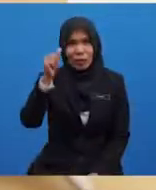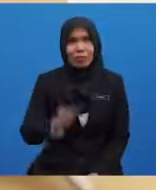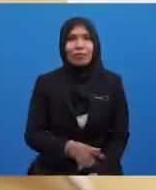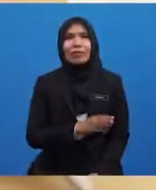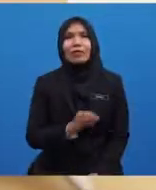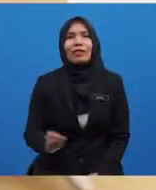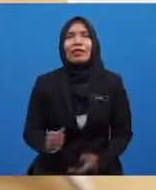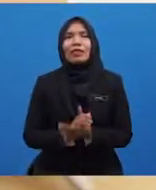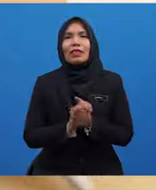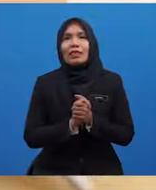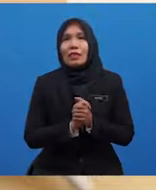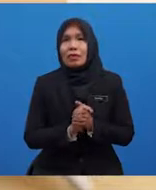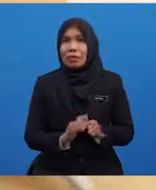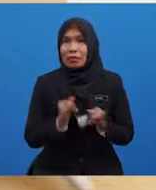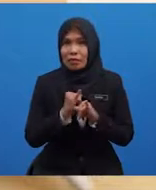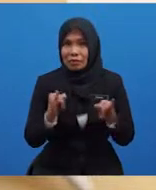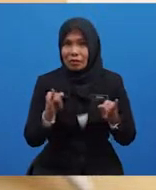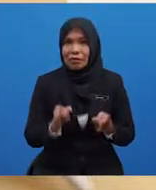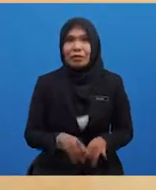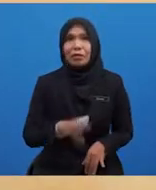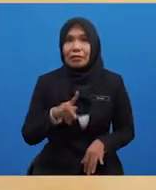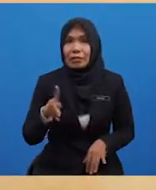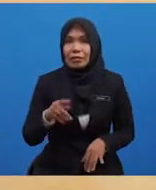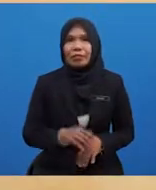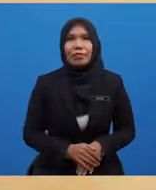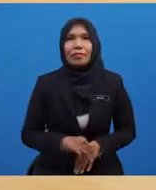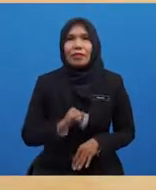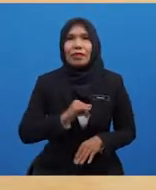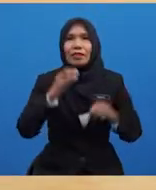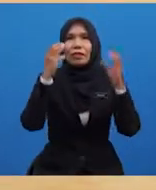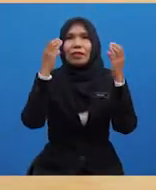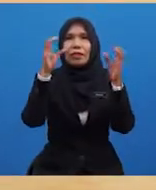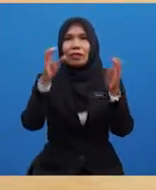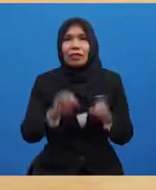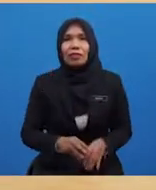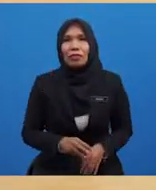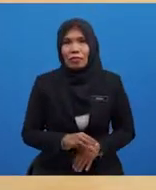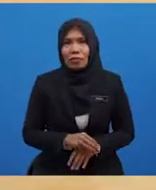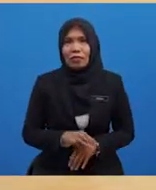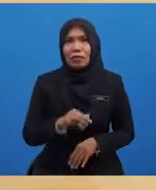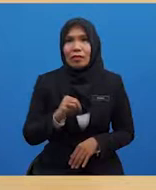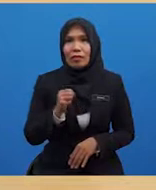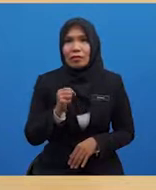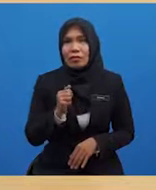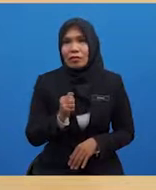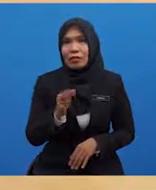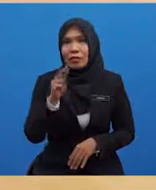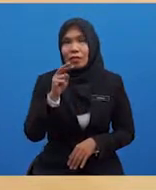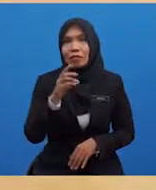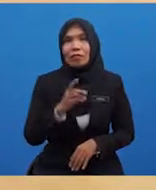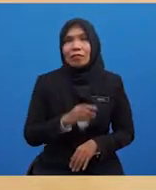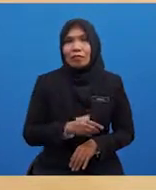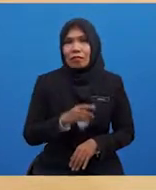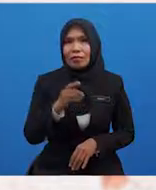Assalamualaikum dan selamat sejahtera. Para pelajar, saya Cikgu Mazni Razita akan